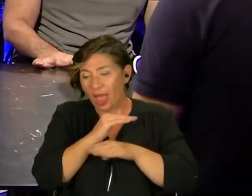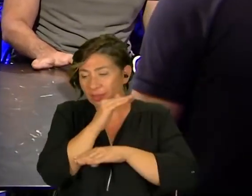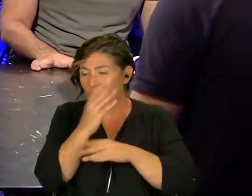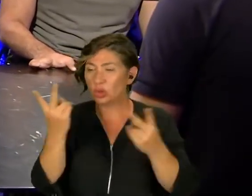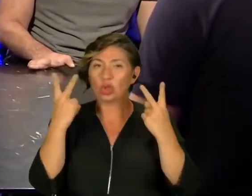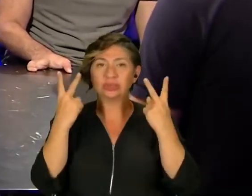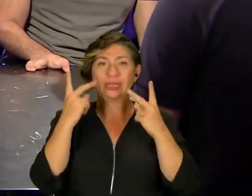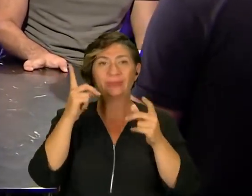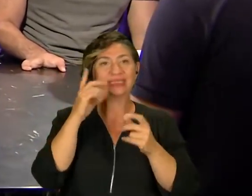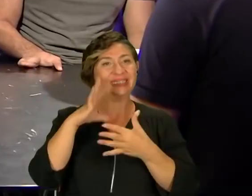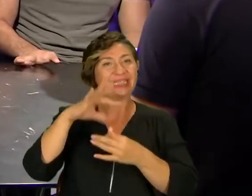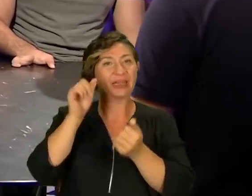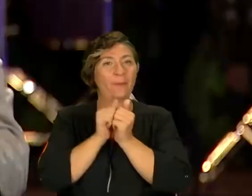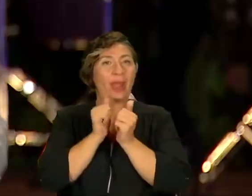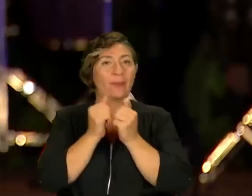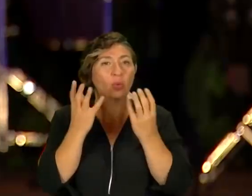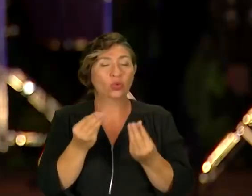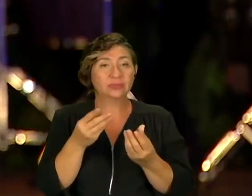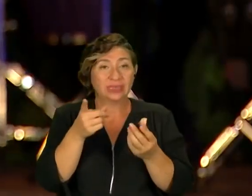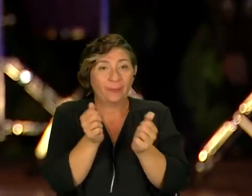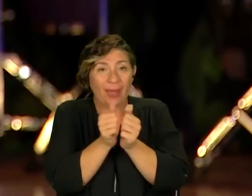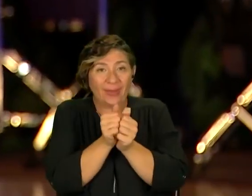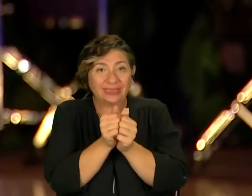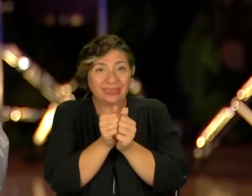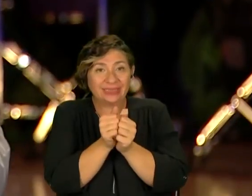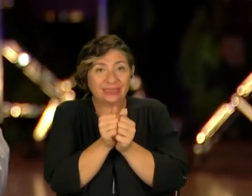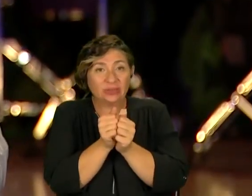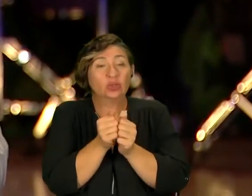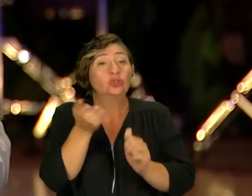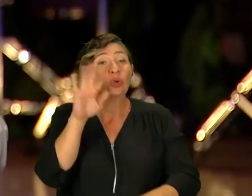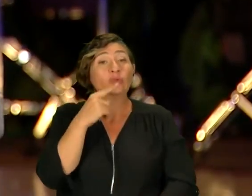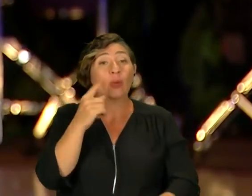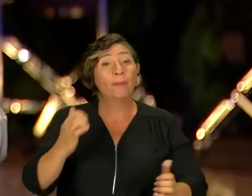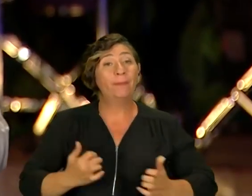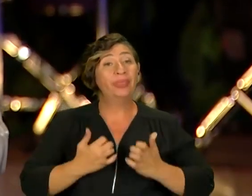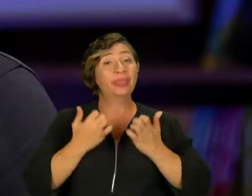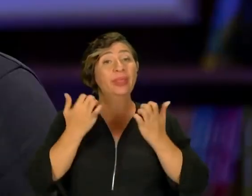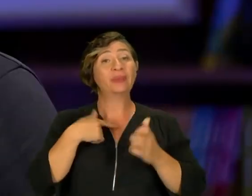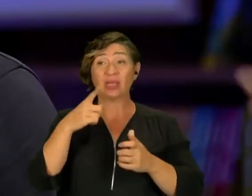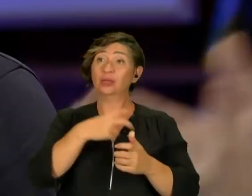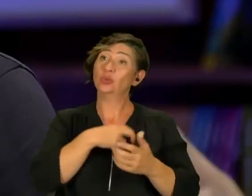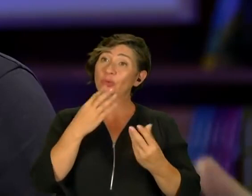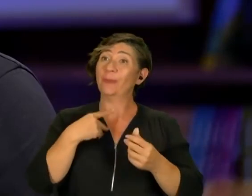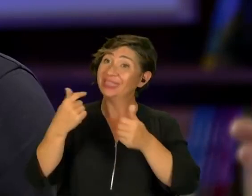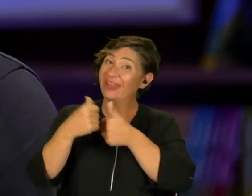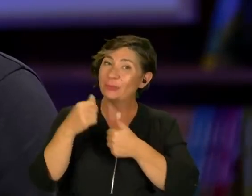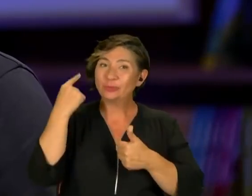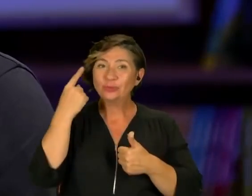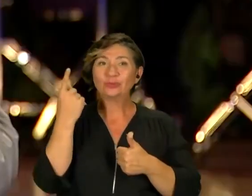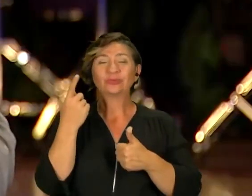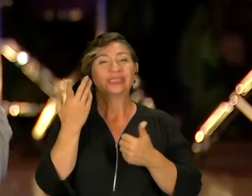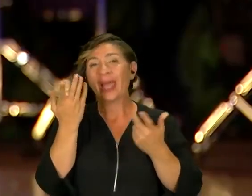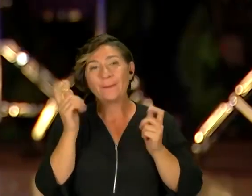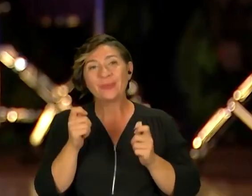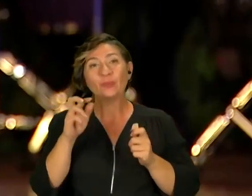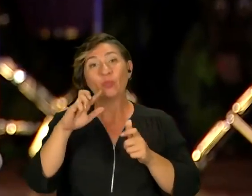hayatımdan, gösteri dünyasından bir insanla beraber oluyorum. Sen bir araya geliyorsun. Sonra diyor ki, ben sana aşık oldum ya da ben seninle bir şey